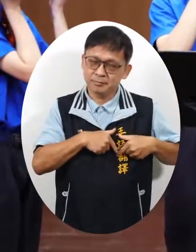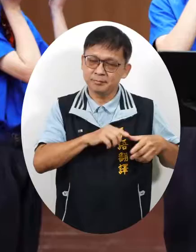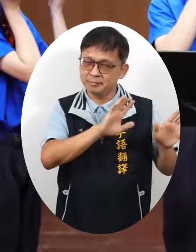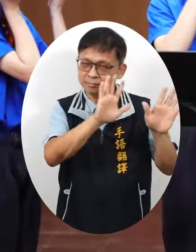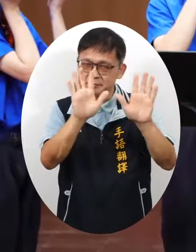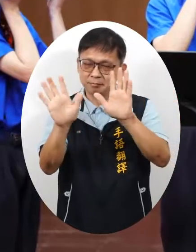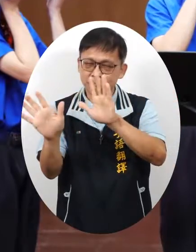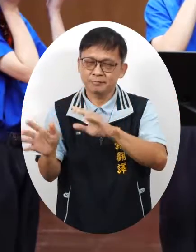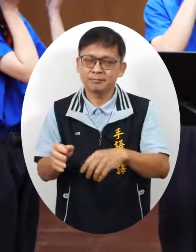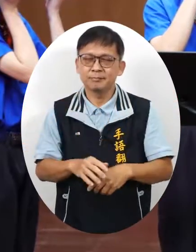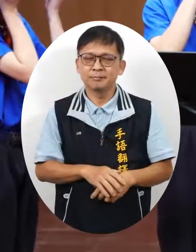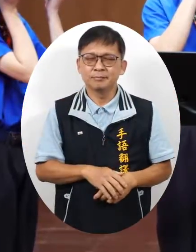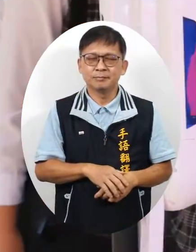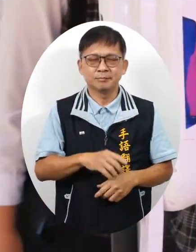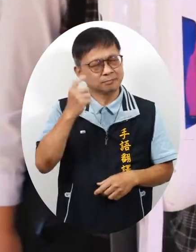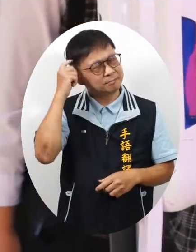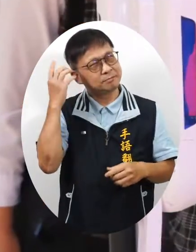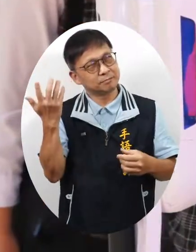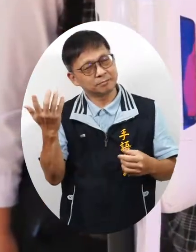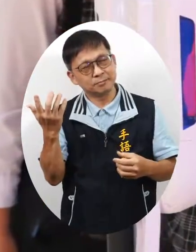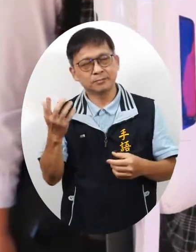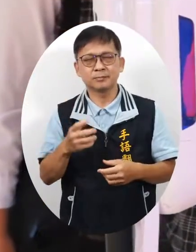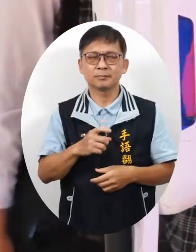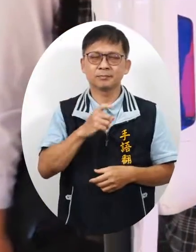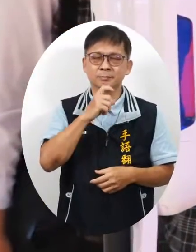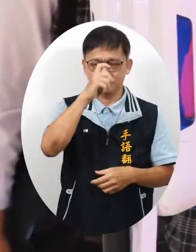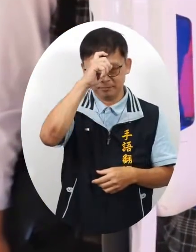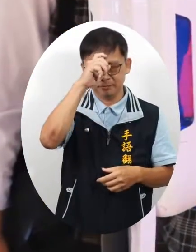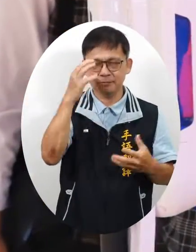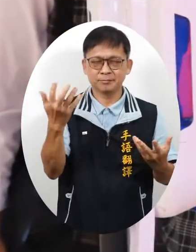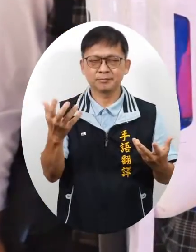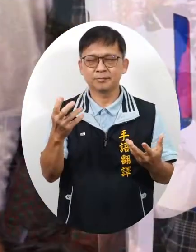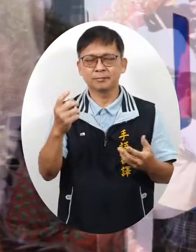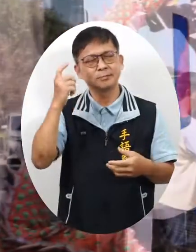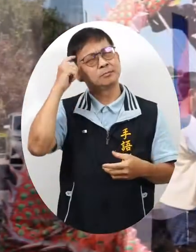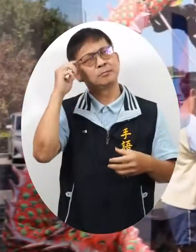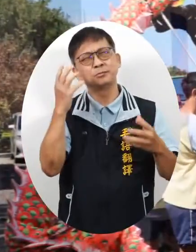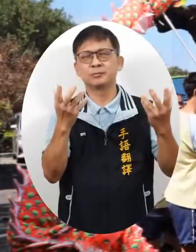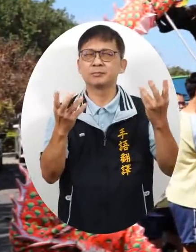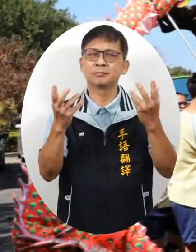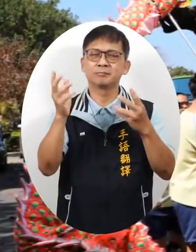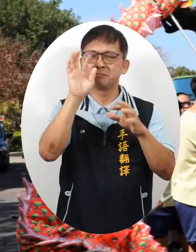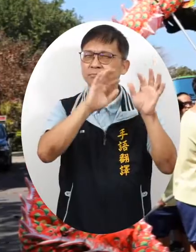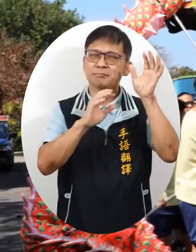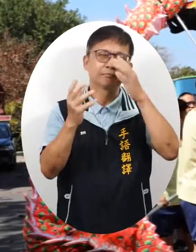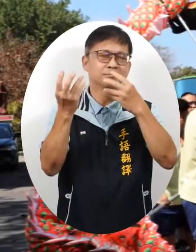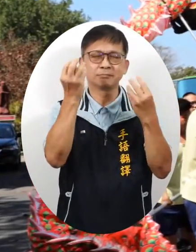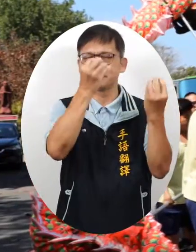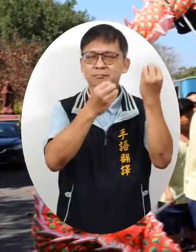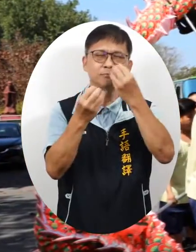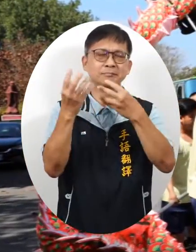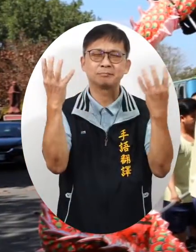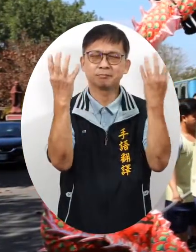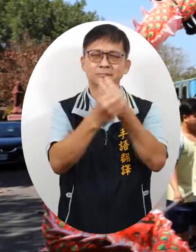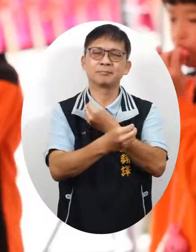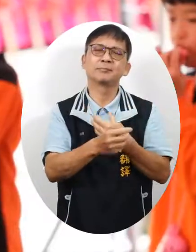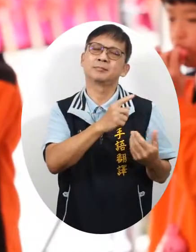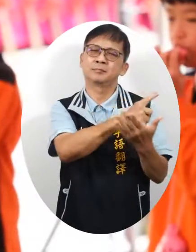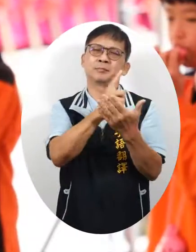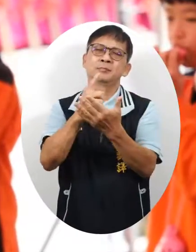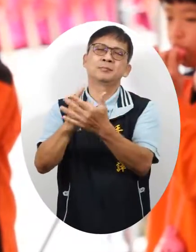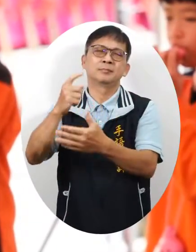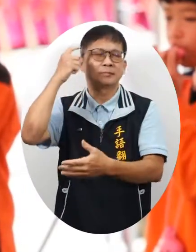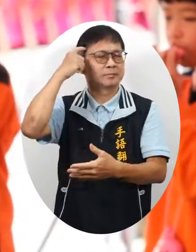你，此刻你的心情是充满了期待，还是感到迷惘跟惶